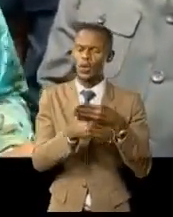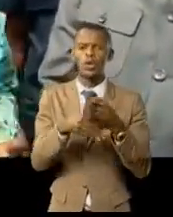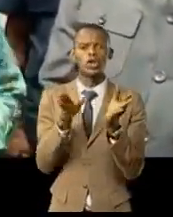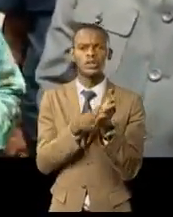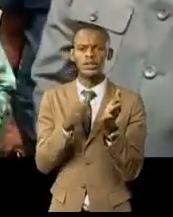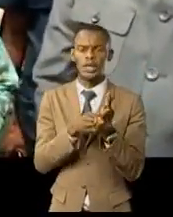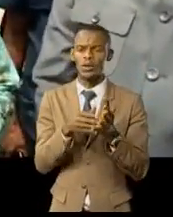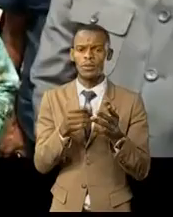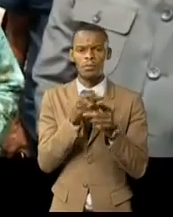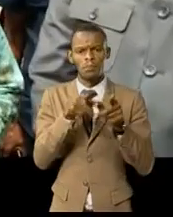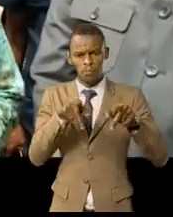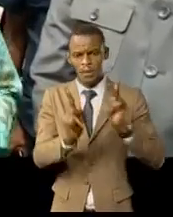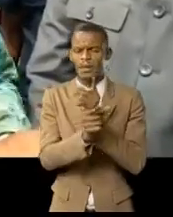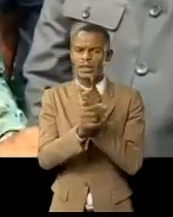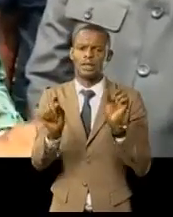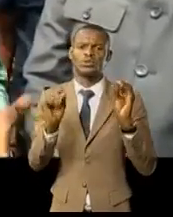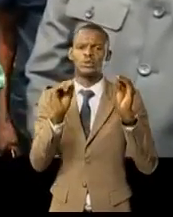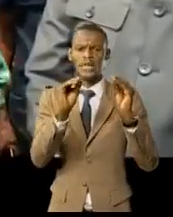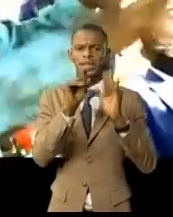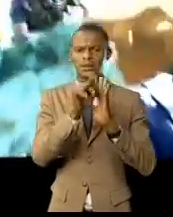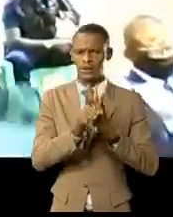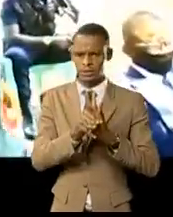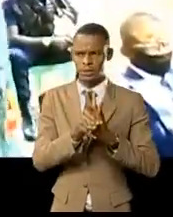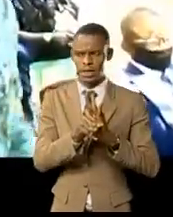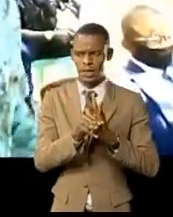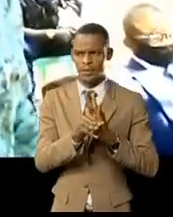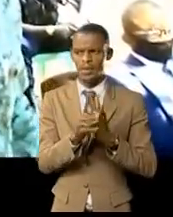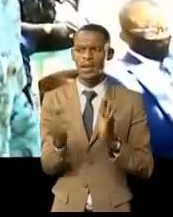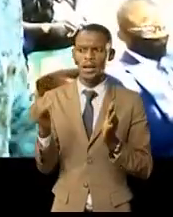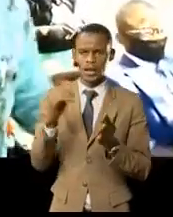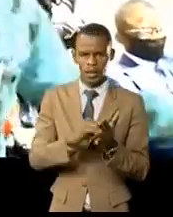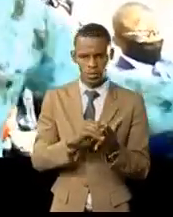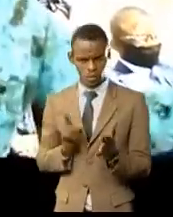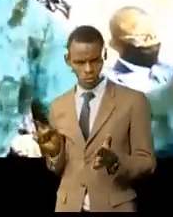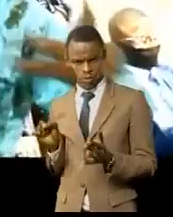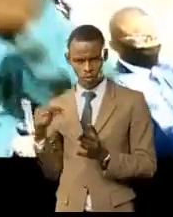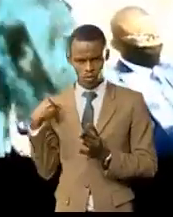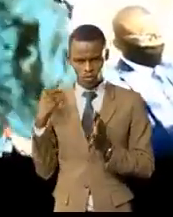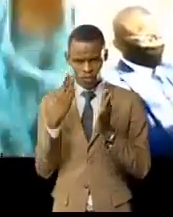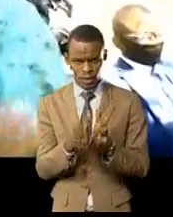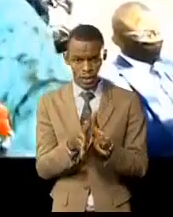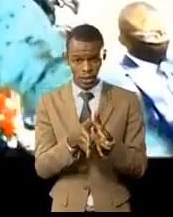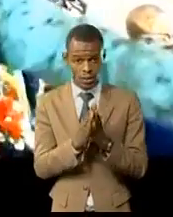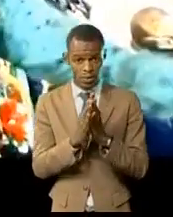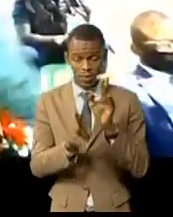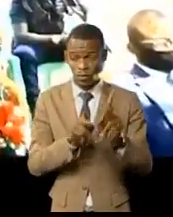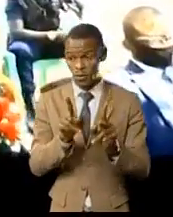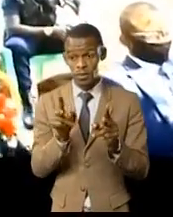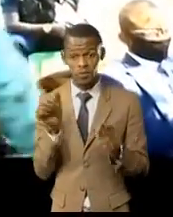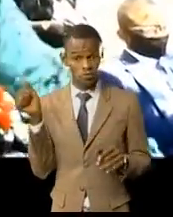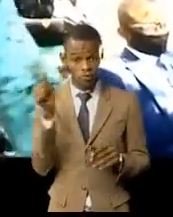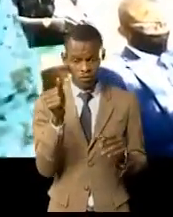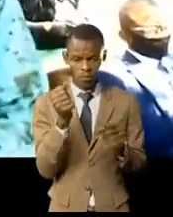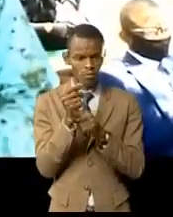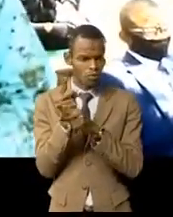que sera réalisé de l'enseignement. Il a en outre demandé à la population de surveiller l'exécution des travaux, de